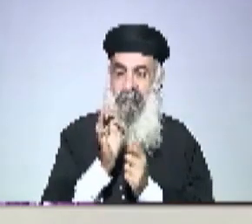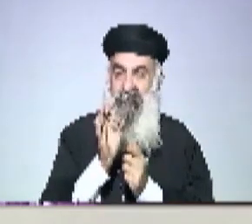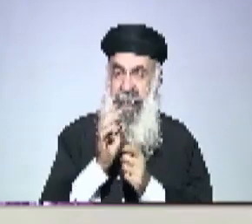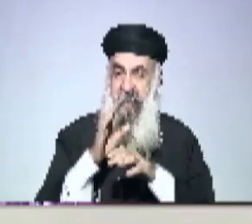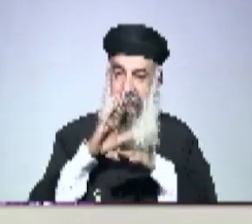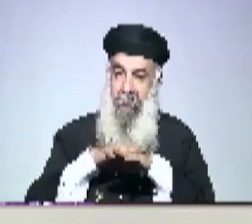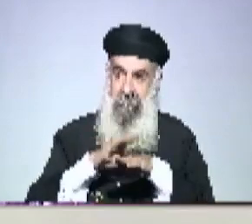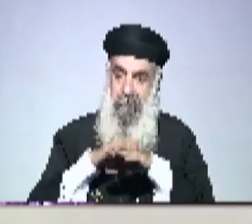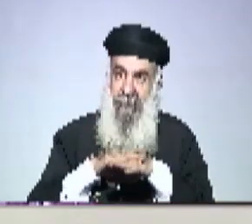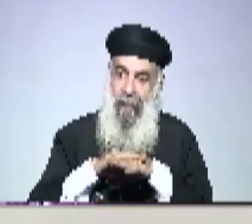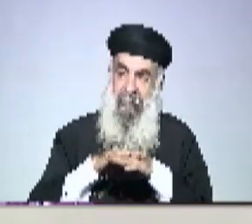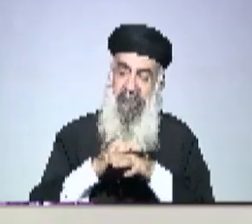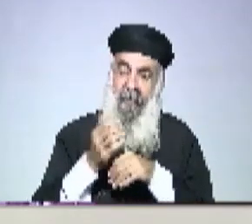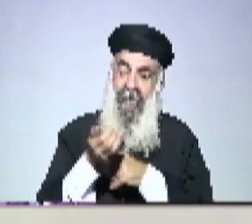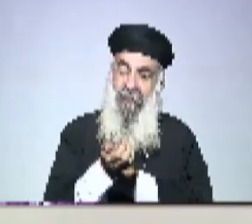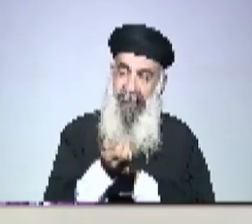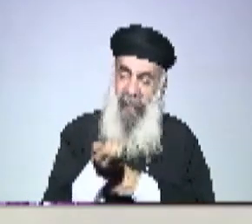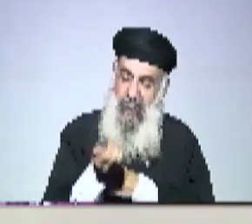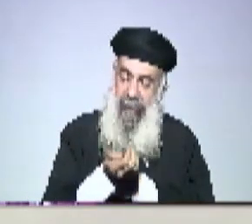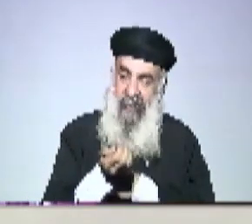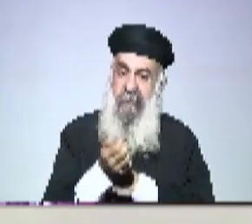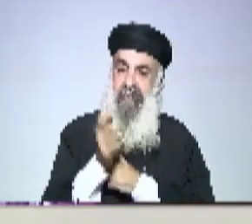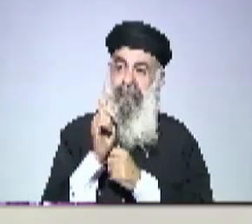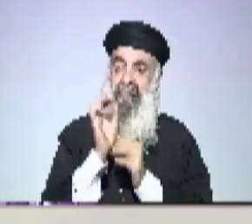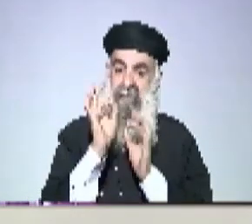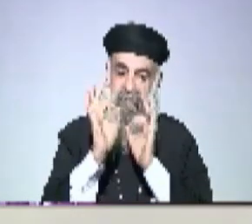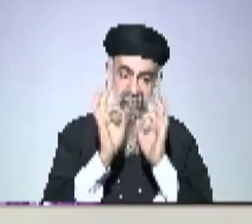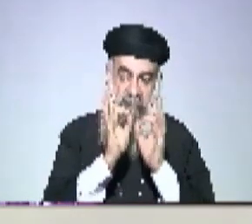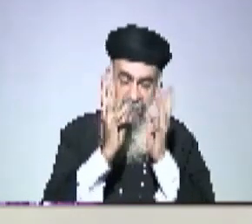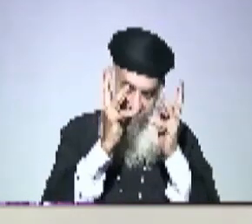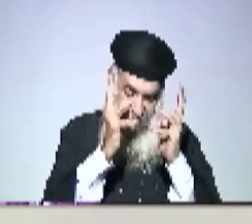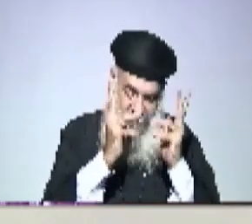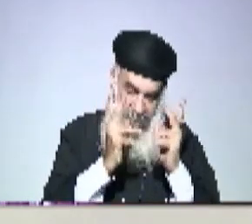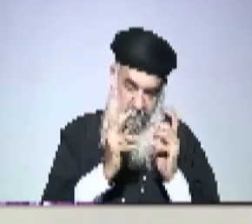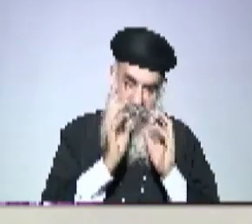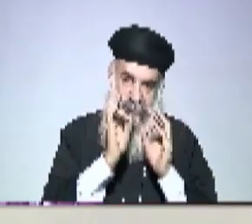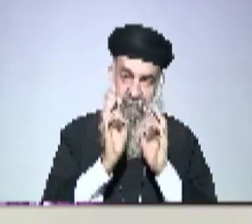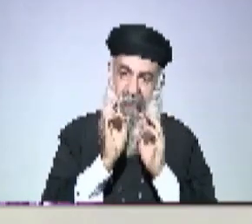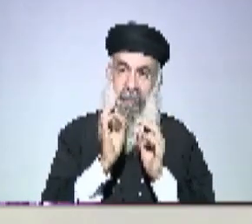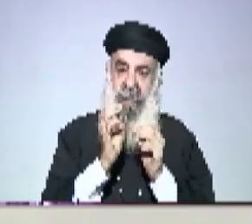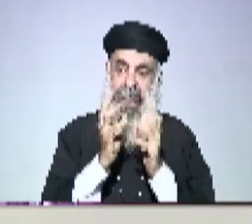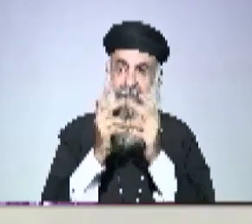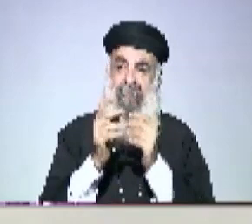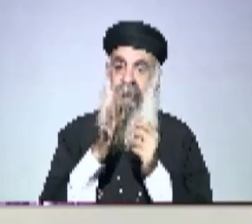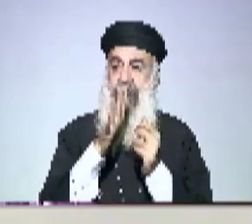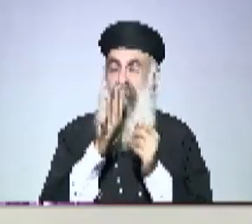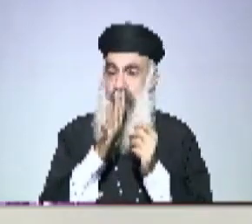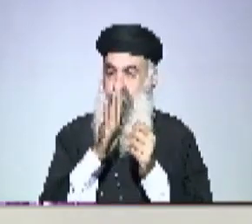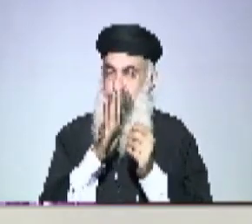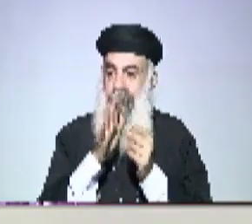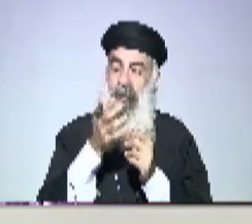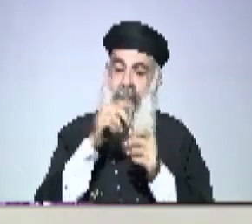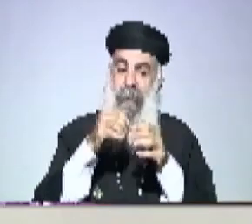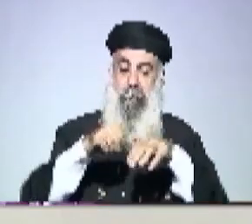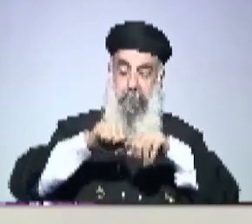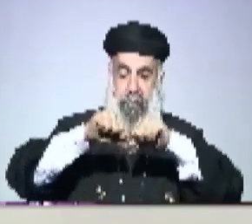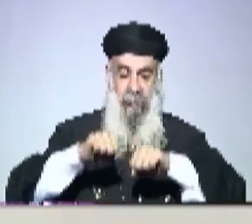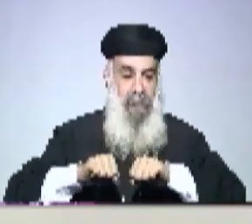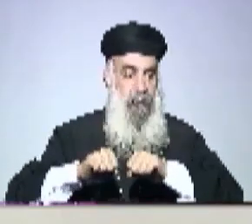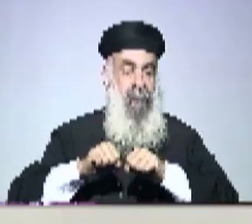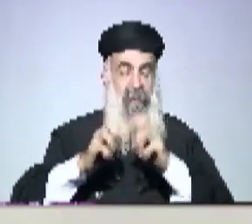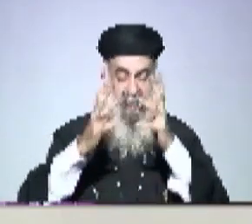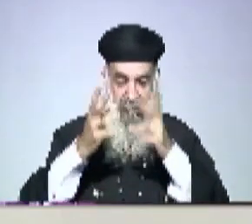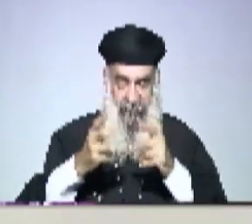خدمه الفقراء يتم تنظيمها في الكنيسه عن طريق اب كاهن ومكتب